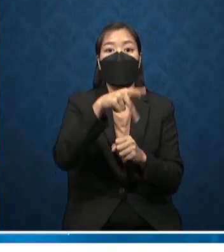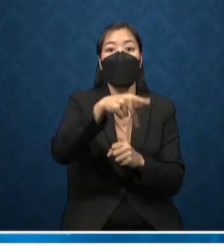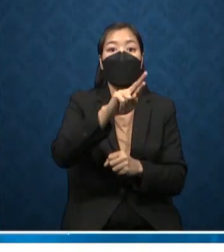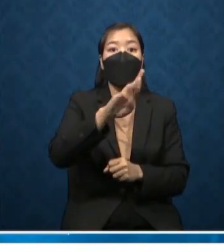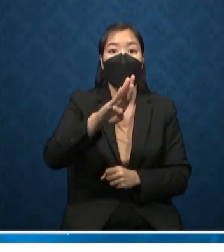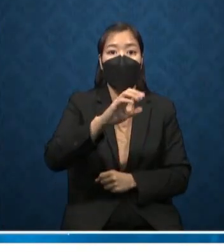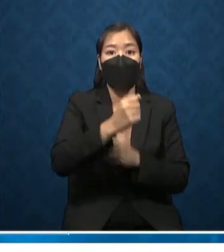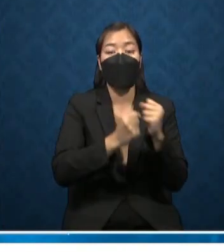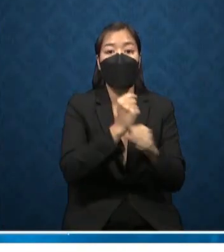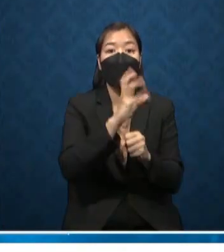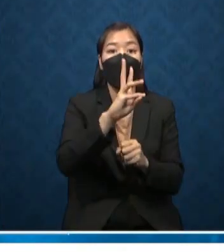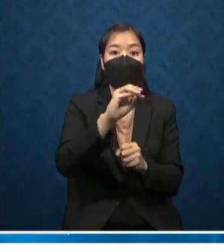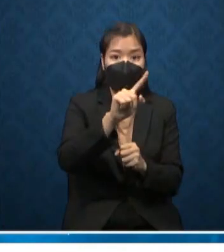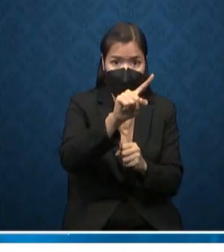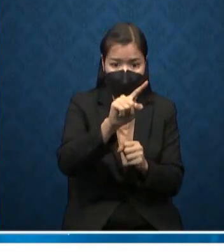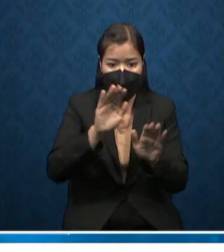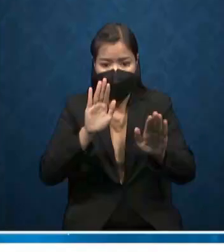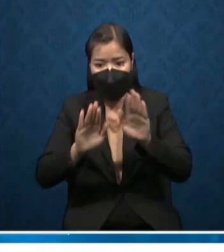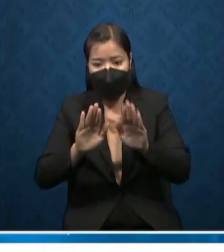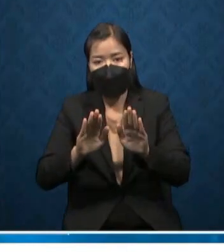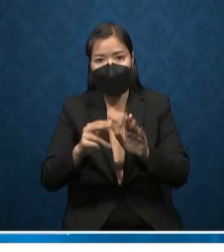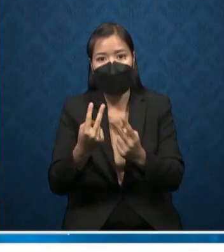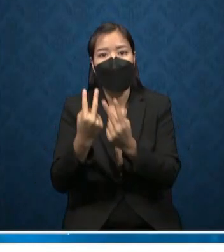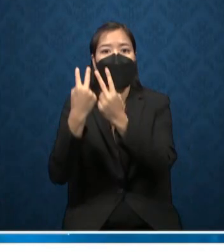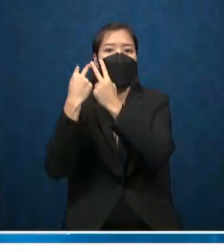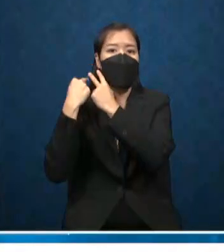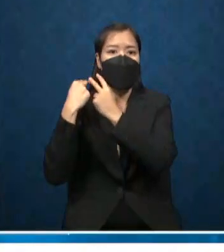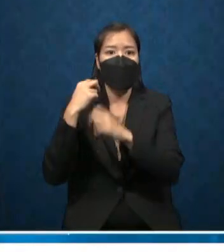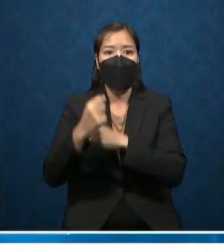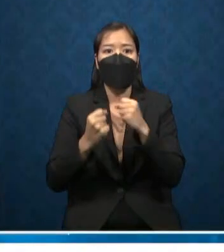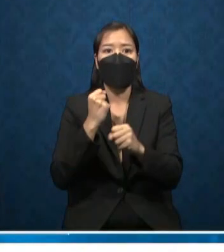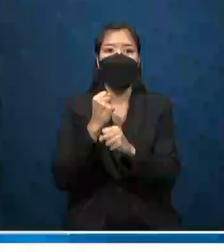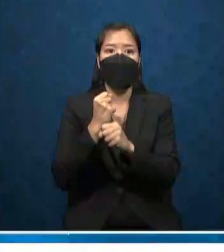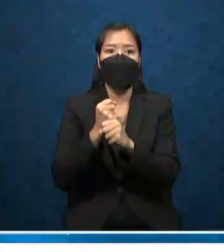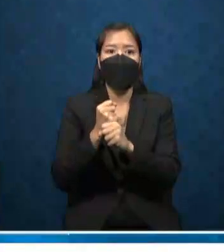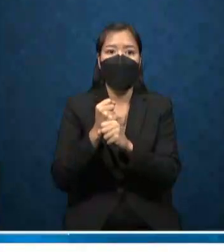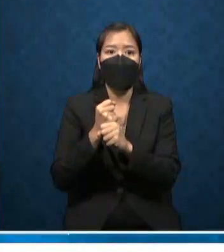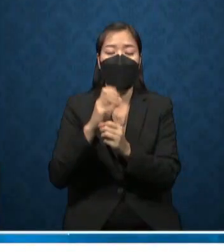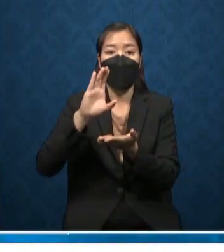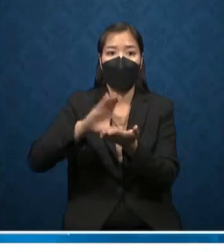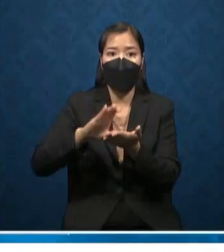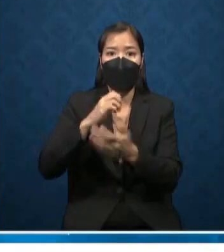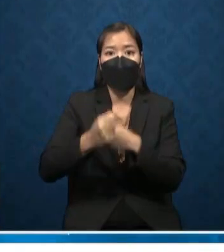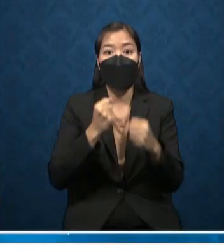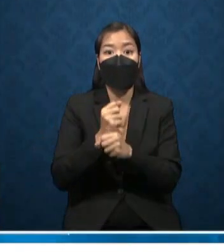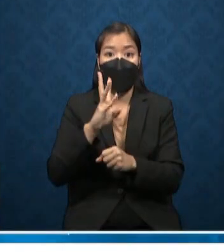ะครับโดยเปรียบเทียบย้อนหลังถึงปี6ปีงบประมาณ